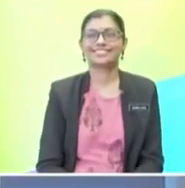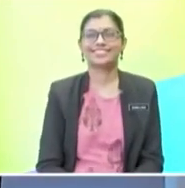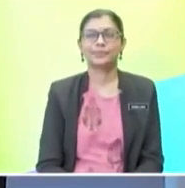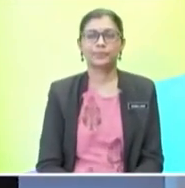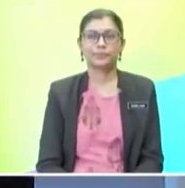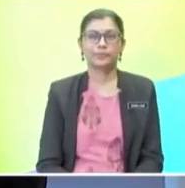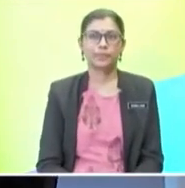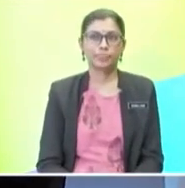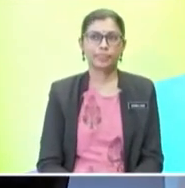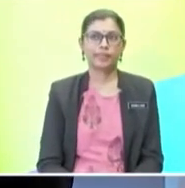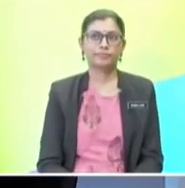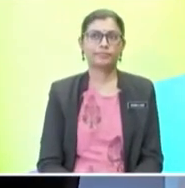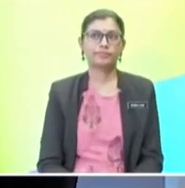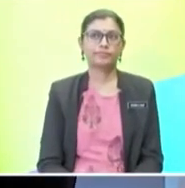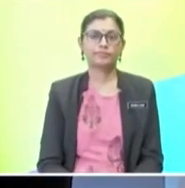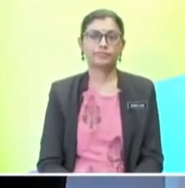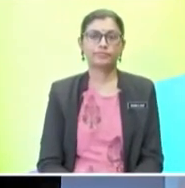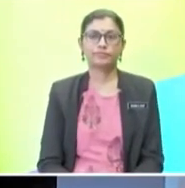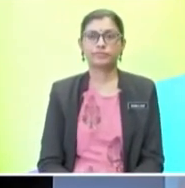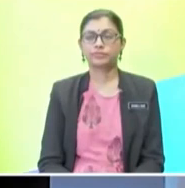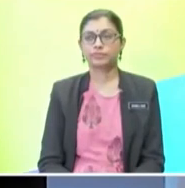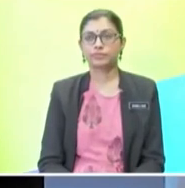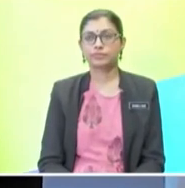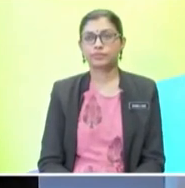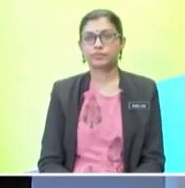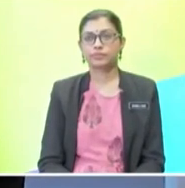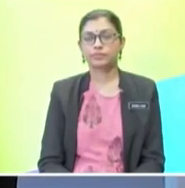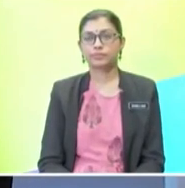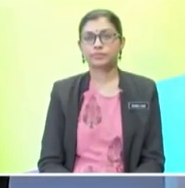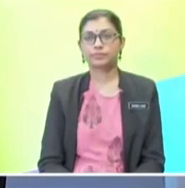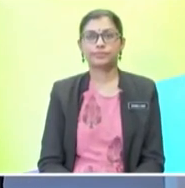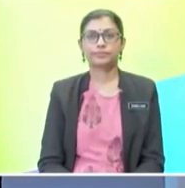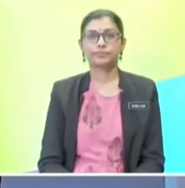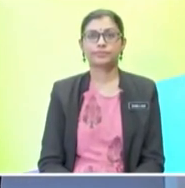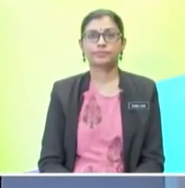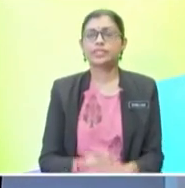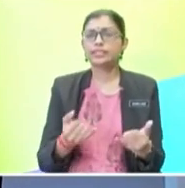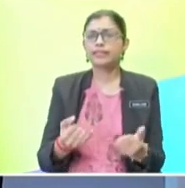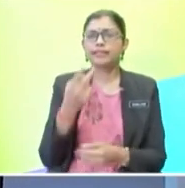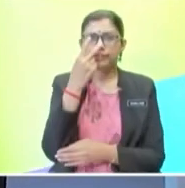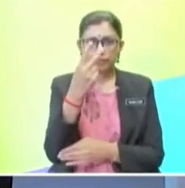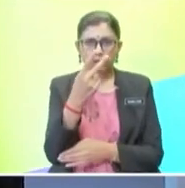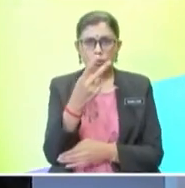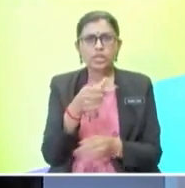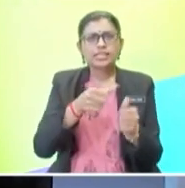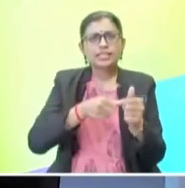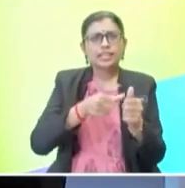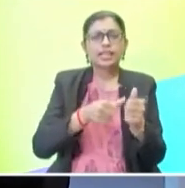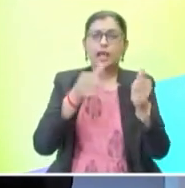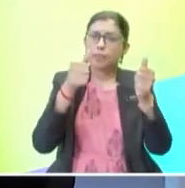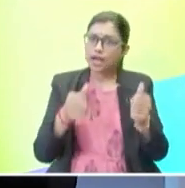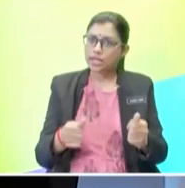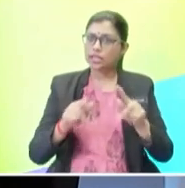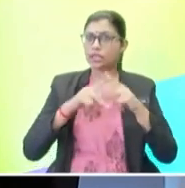keluarga yang ada dalam keluarga mereka. Seterusnya, bila kita lihat, setiap ahli keluarga ini sebenarnya mempunyai peranan